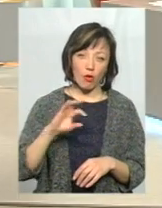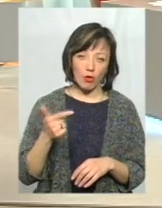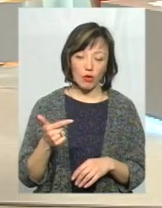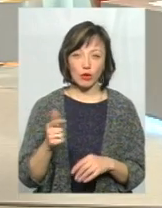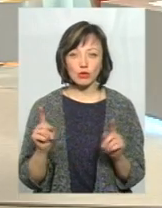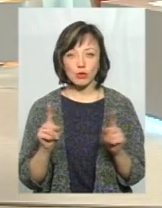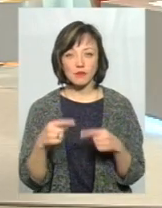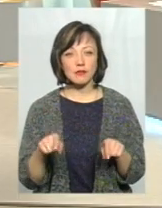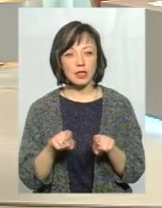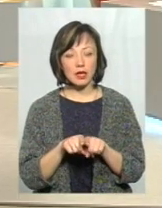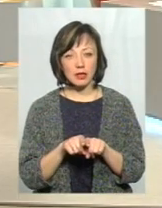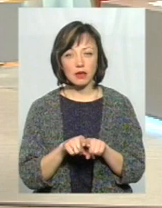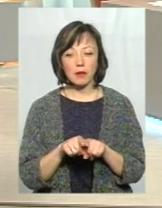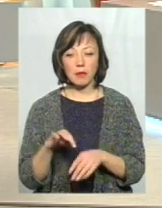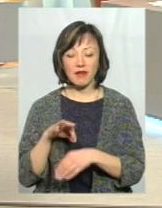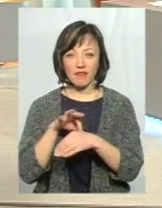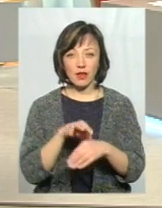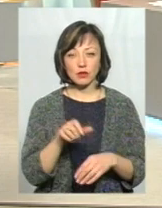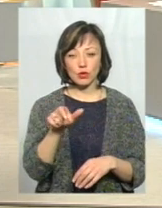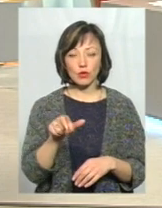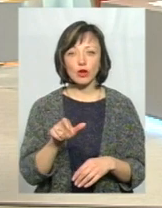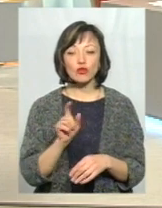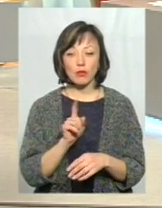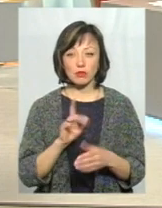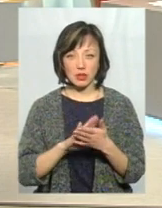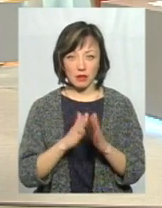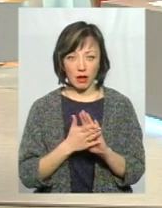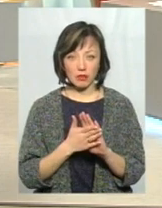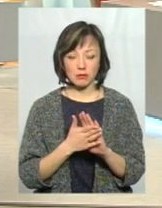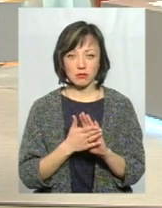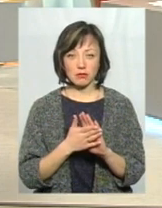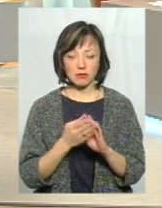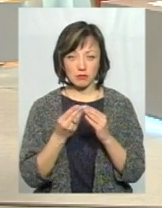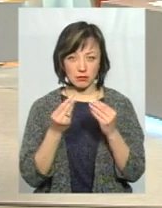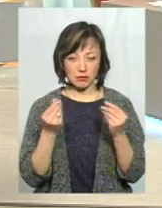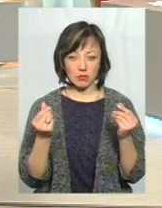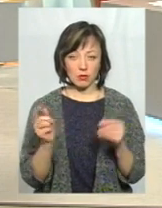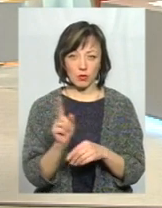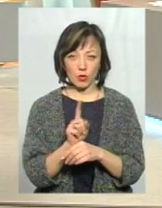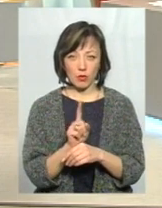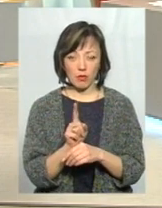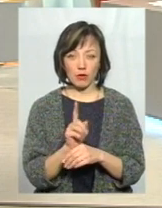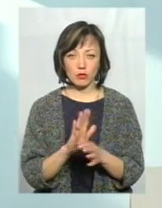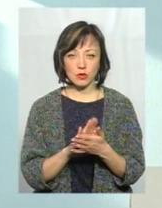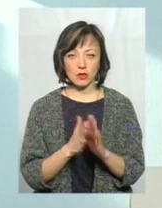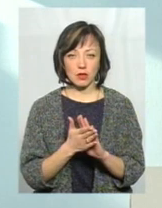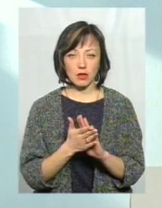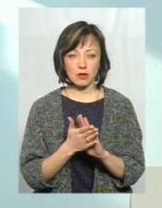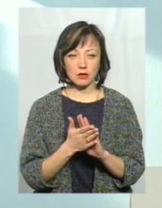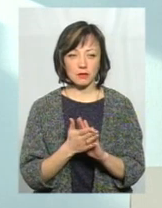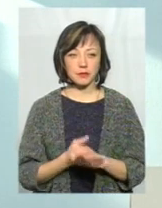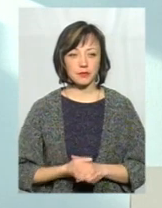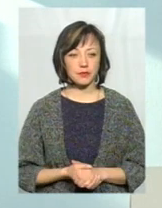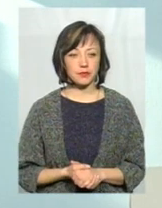щоб все-таки привести цю людину до того стану, щоб вона була, ну, в адекватному такому